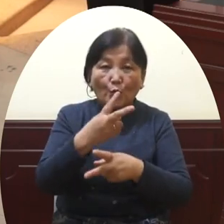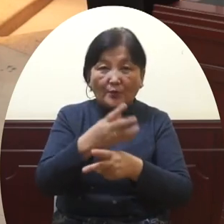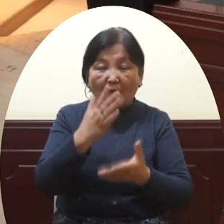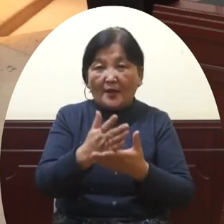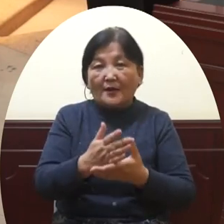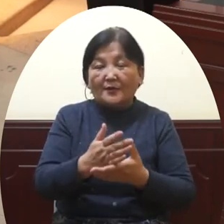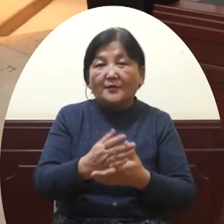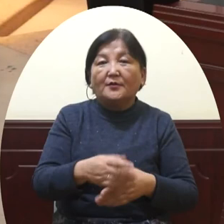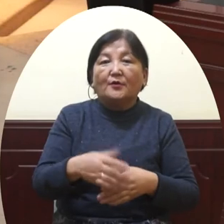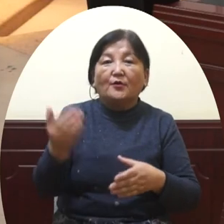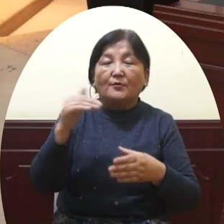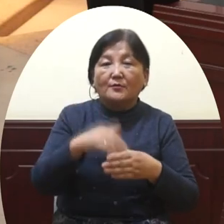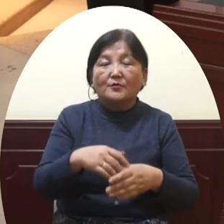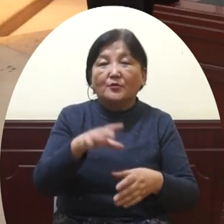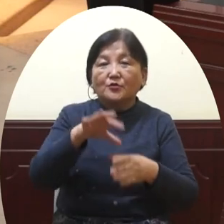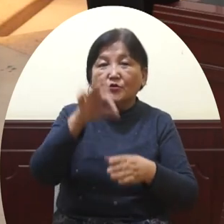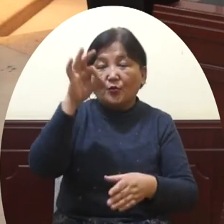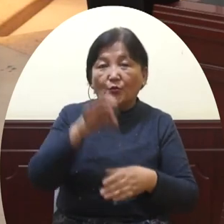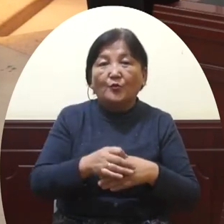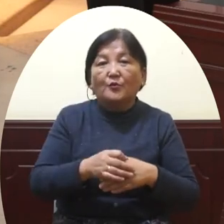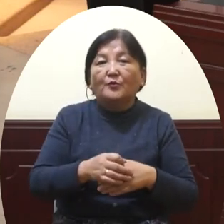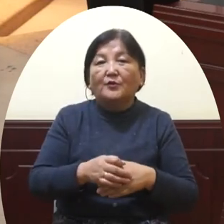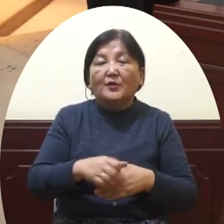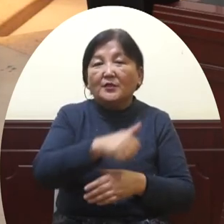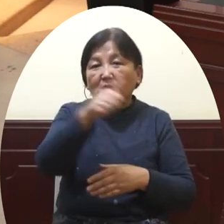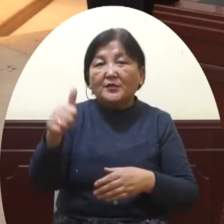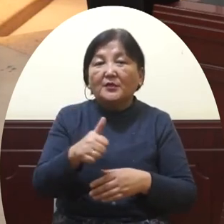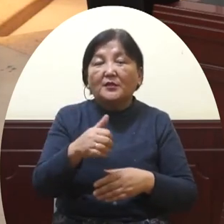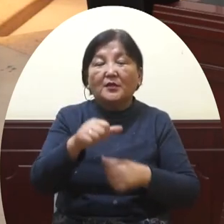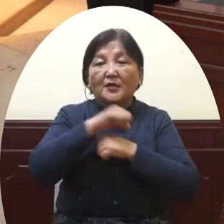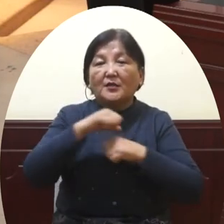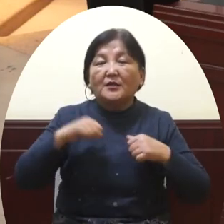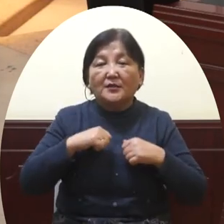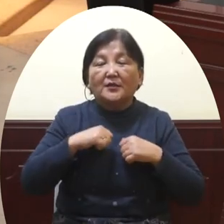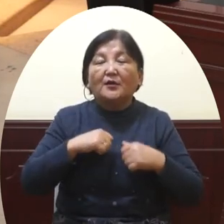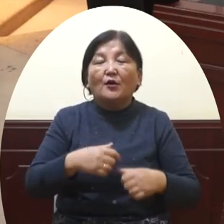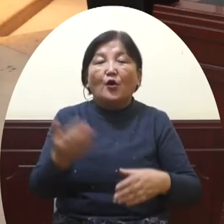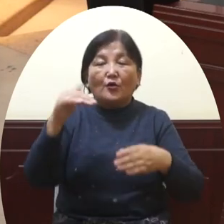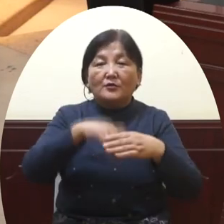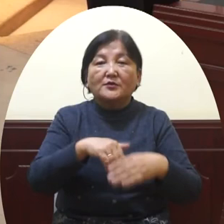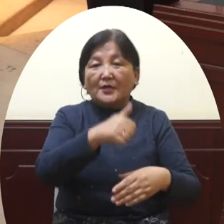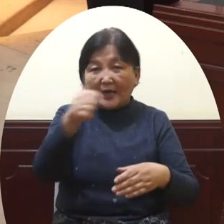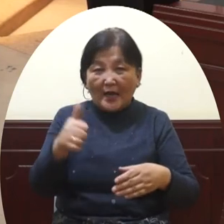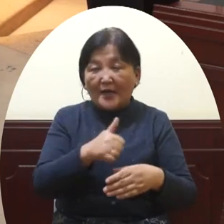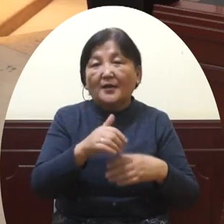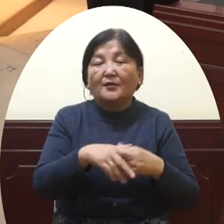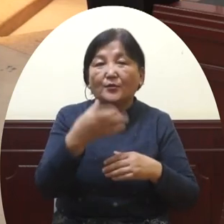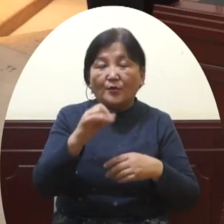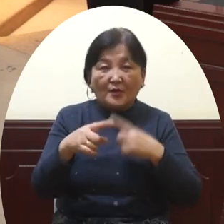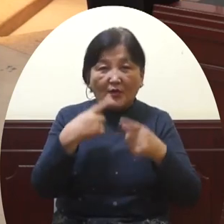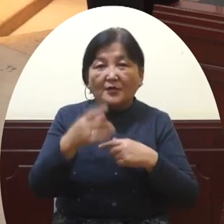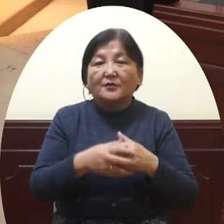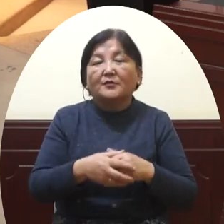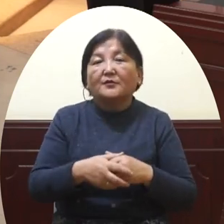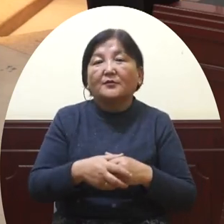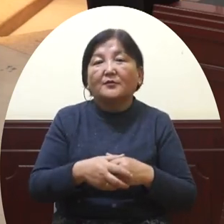тэр болон орцгүй мэдээж байгаа сонгуулийн үйл явц бол одоо нийт иргэдийн одоо төлөөллийг хангах за гэдэг нэг боломж үүсгэж яаж одоо иргэний